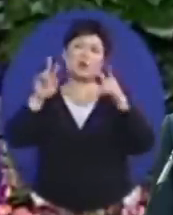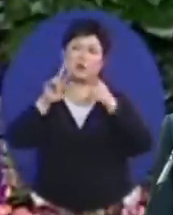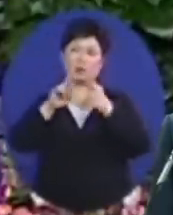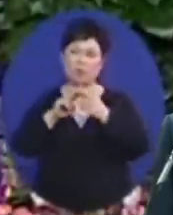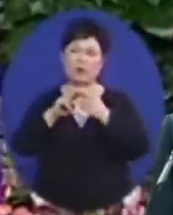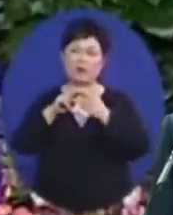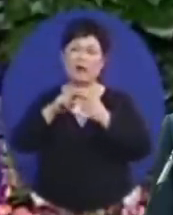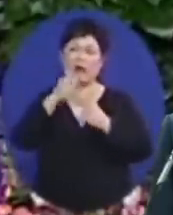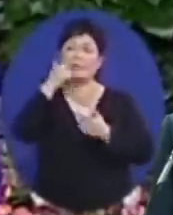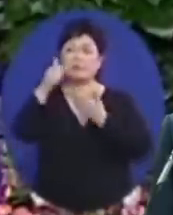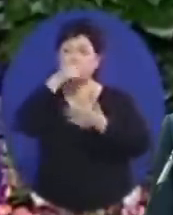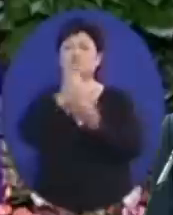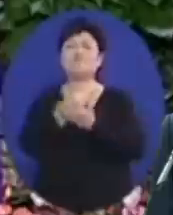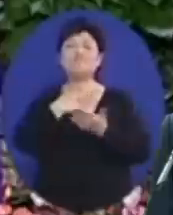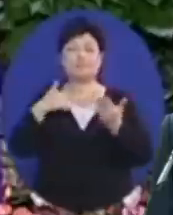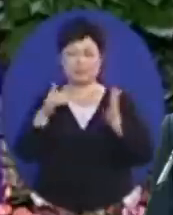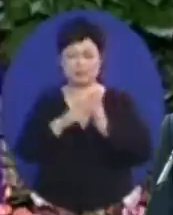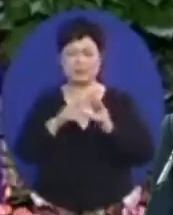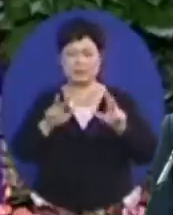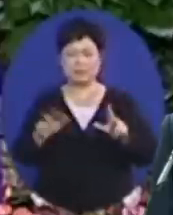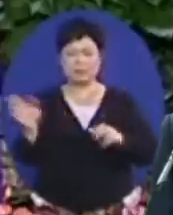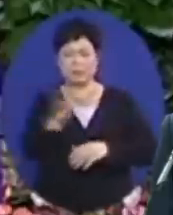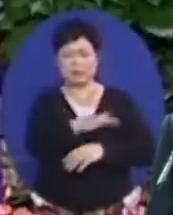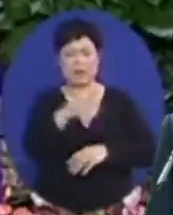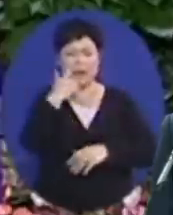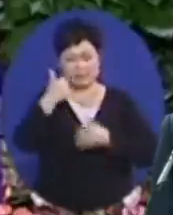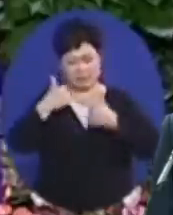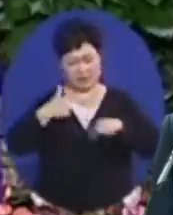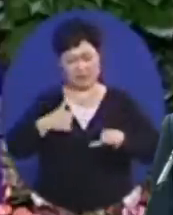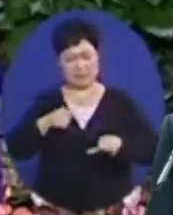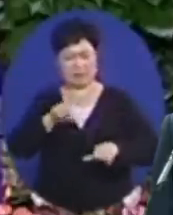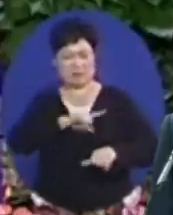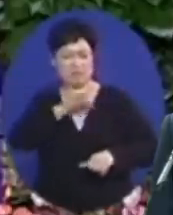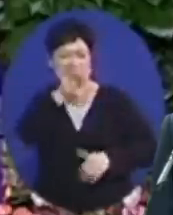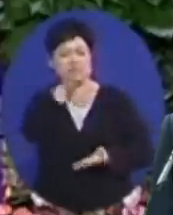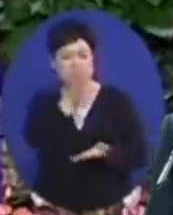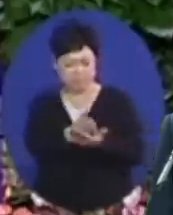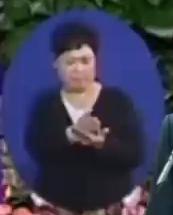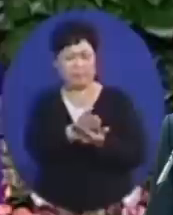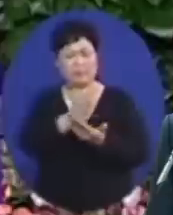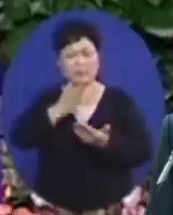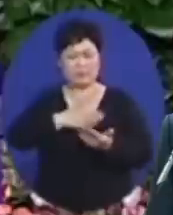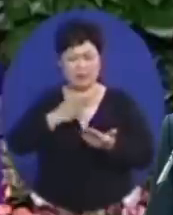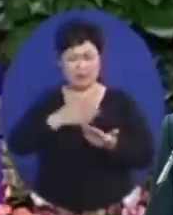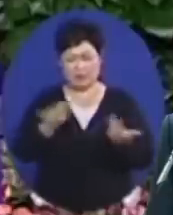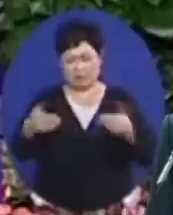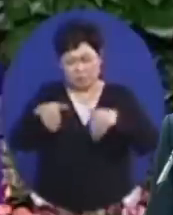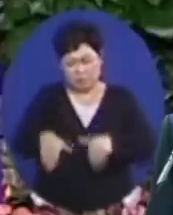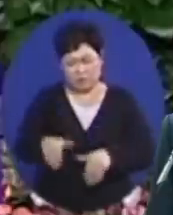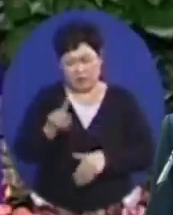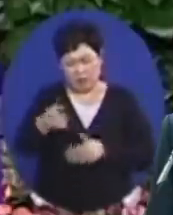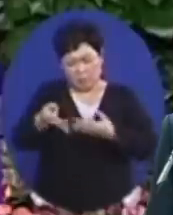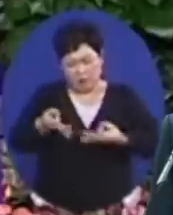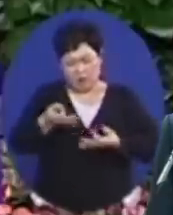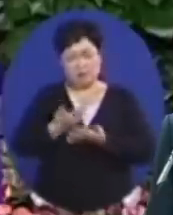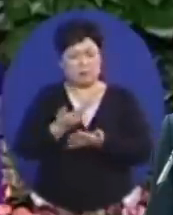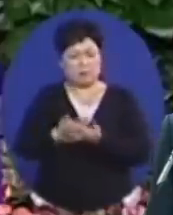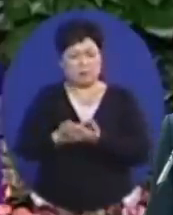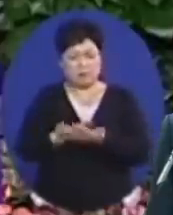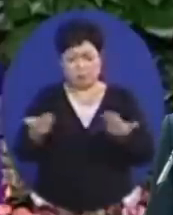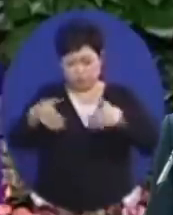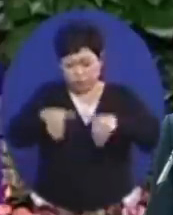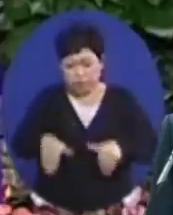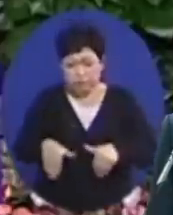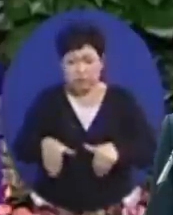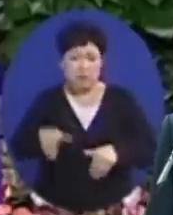죄를 지었사오니 지금부터는 아버지의 아들이라 일컬음을 감당하지 못하겠나이다. 나를 품꾼의 하나로 보소서.